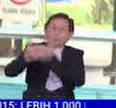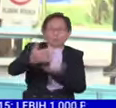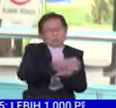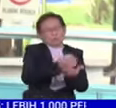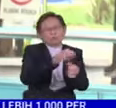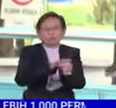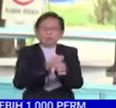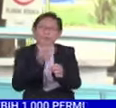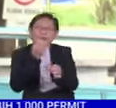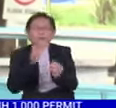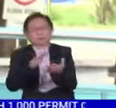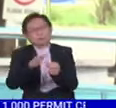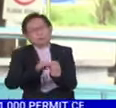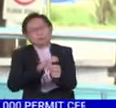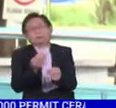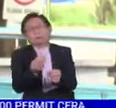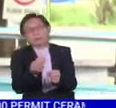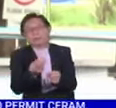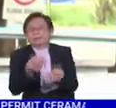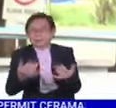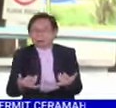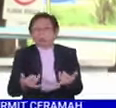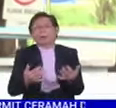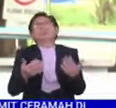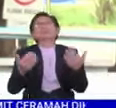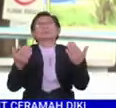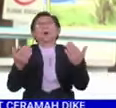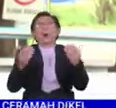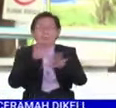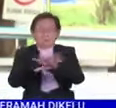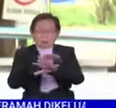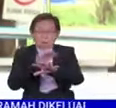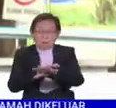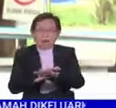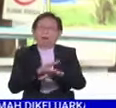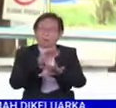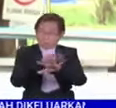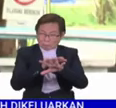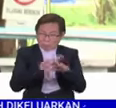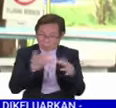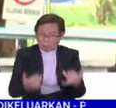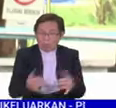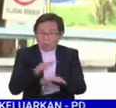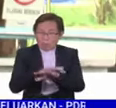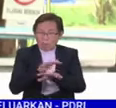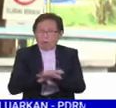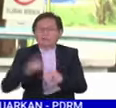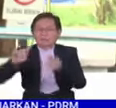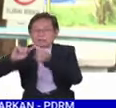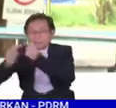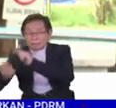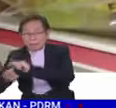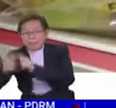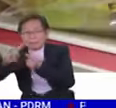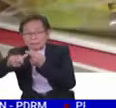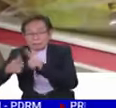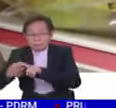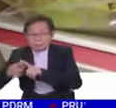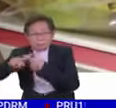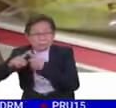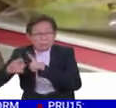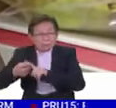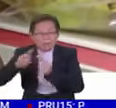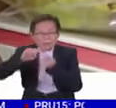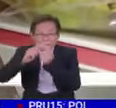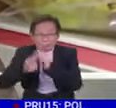cukup makan, tapi sekarang ini syukur Alhamdulillah memang ramai. Lagi-lagi bila dah ada teman-teman yang viralkan kedai ini.